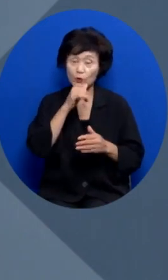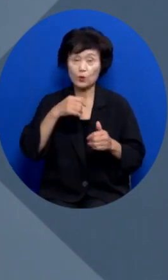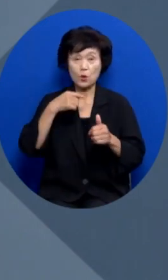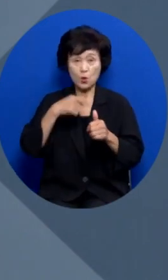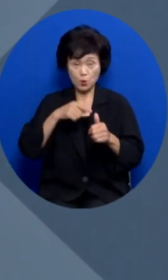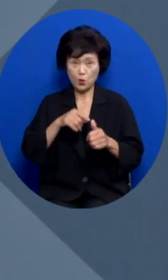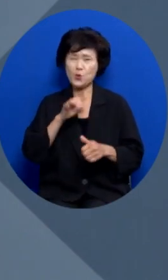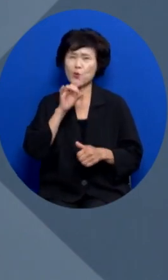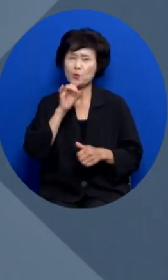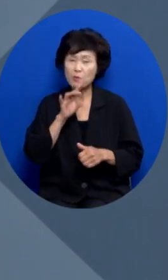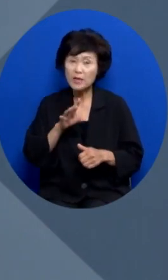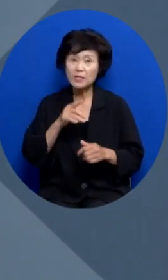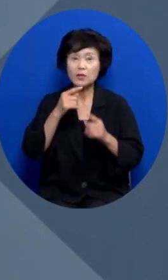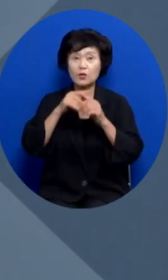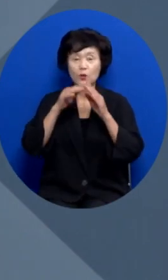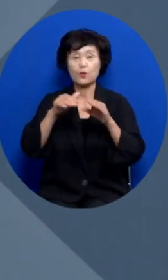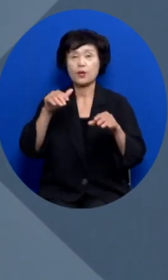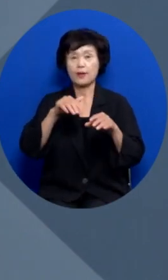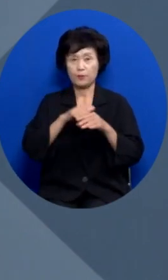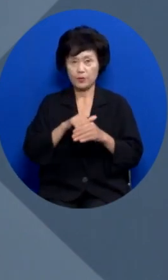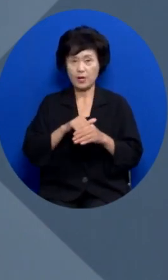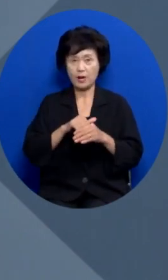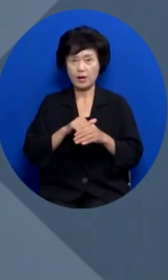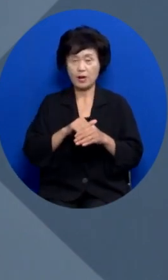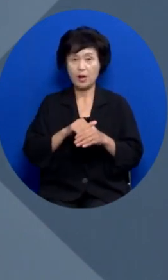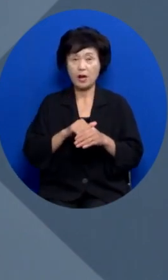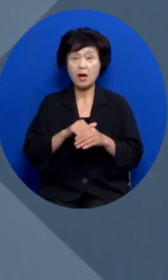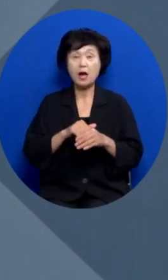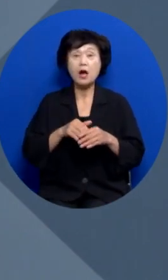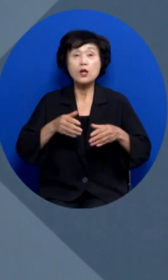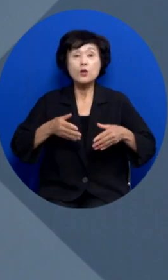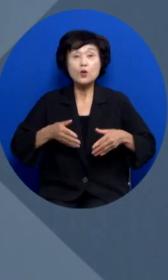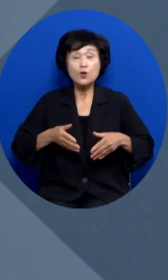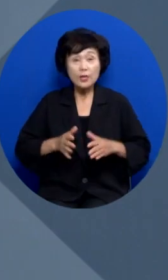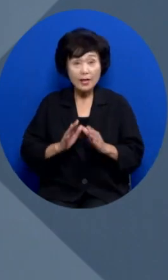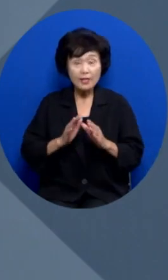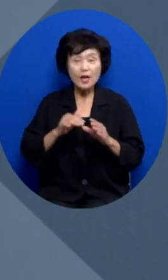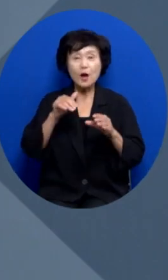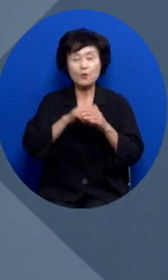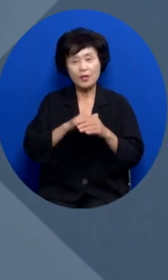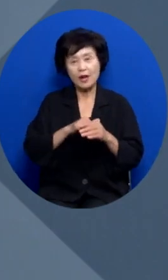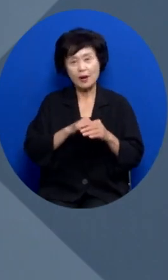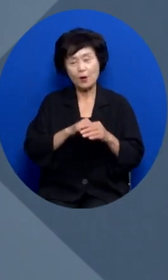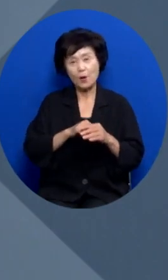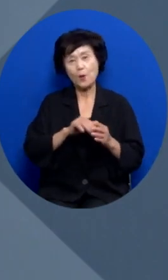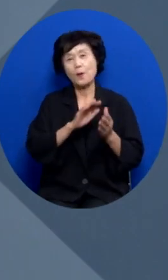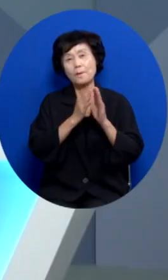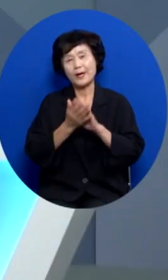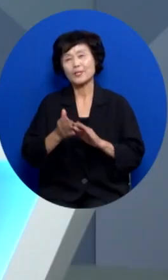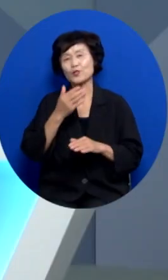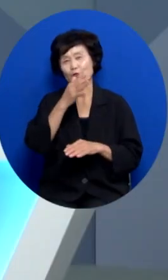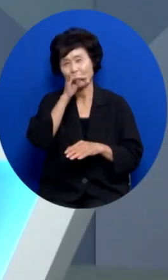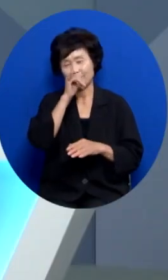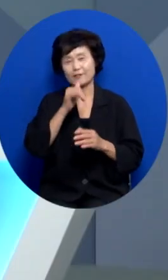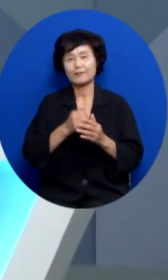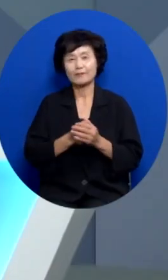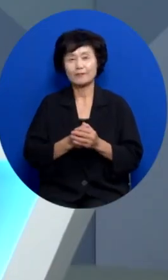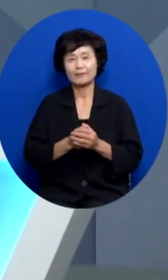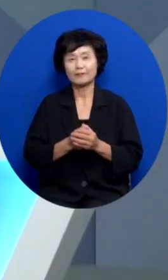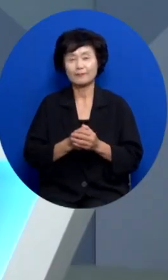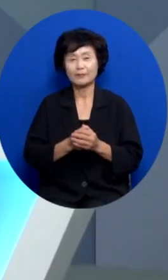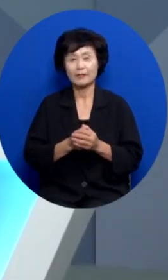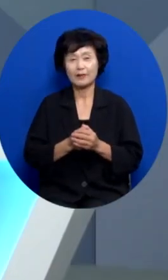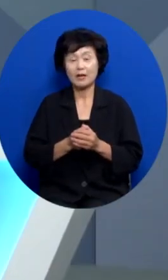교육만이 교회의 문화를 출산의 문화로 바꿀 수 있었다, 그렇게 말하고 싶어요. 네,